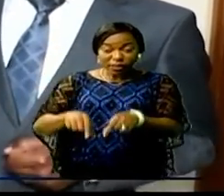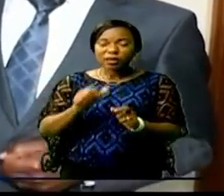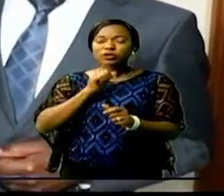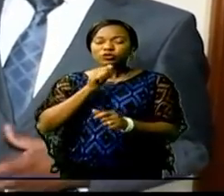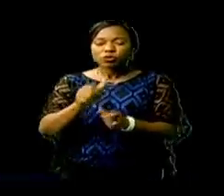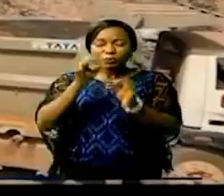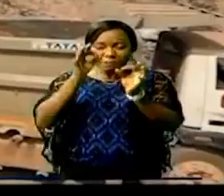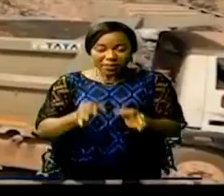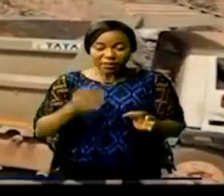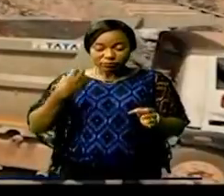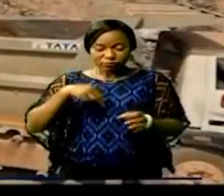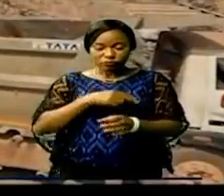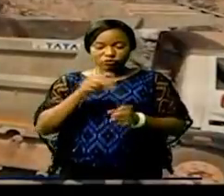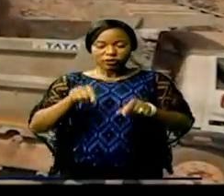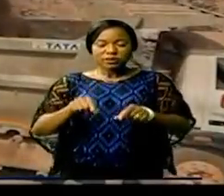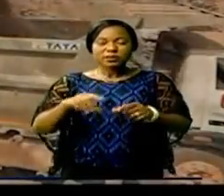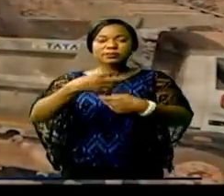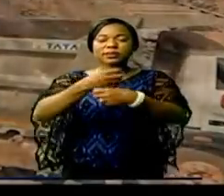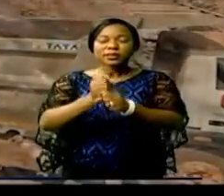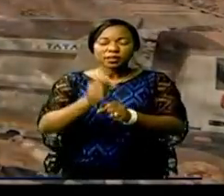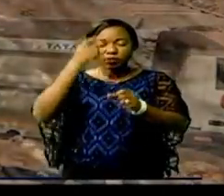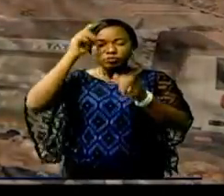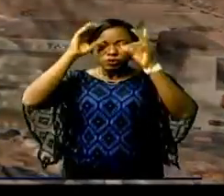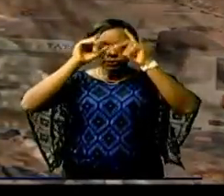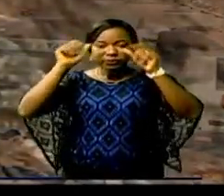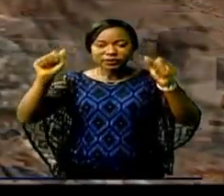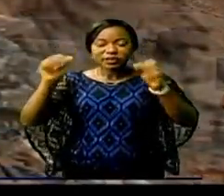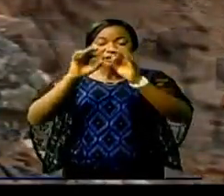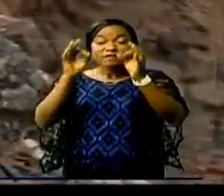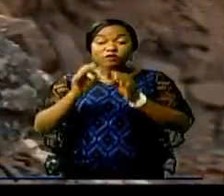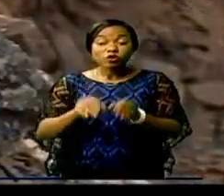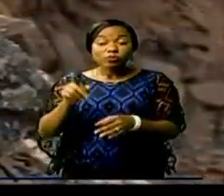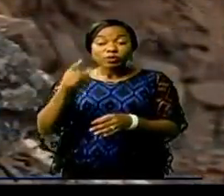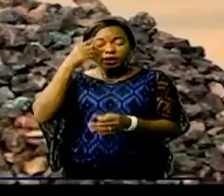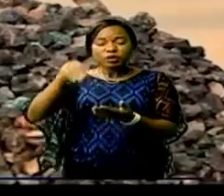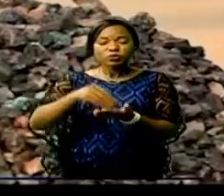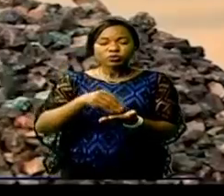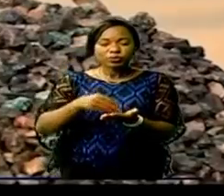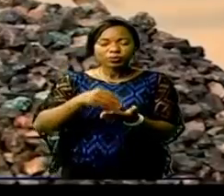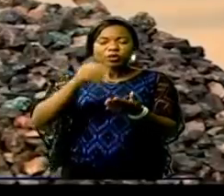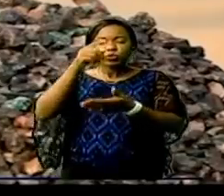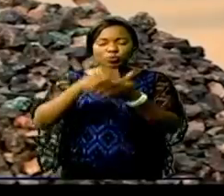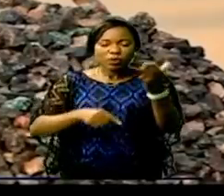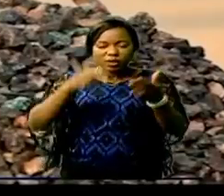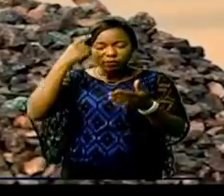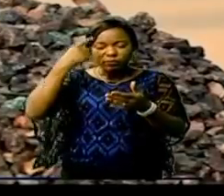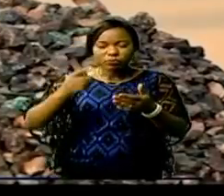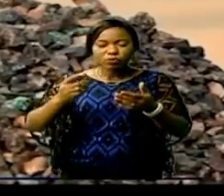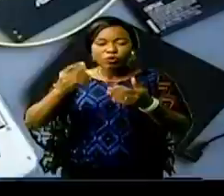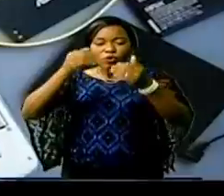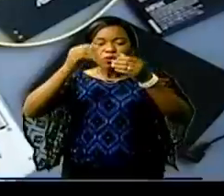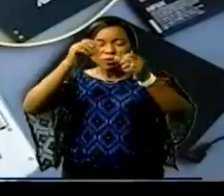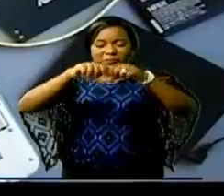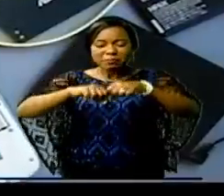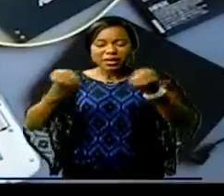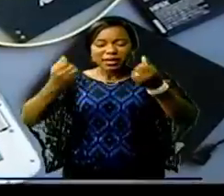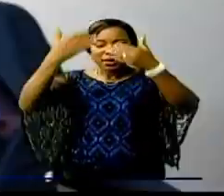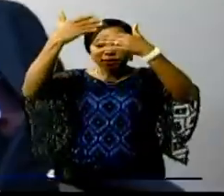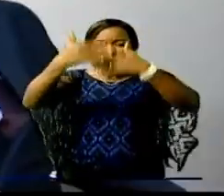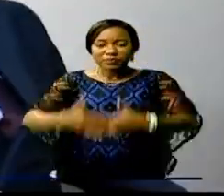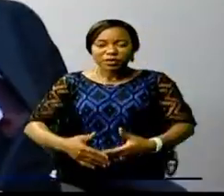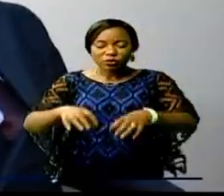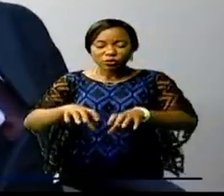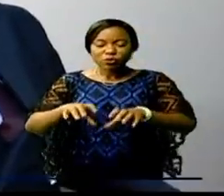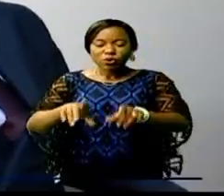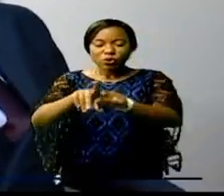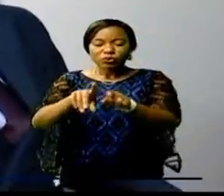partie prenante. Pour le président de la FEC, ce forum va contribuer à faire réaliser les murs de la pauvreté avec le développement d'une